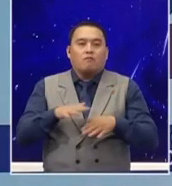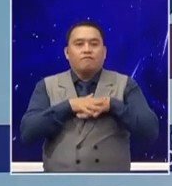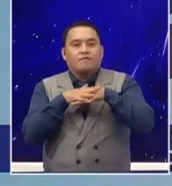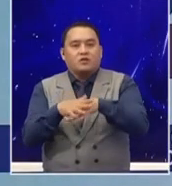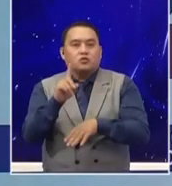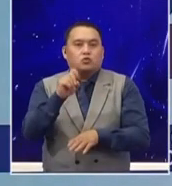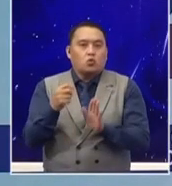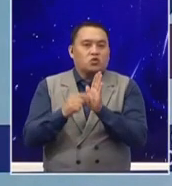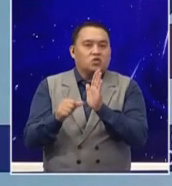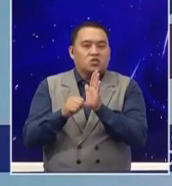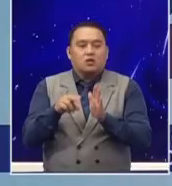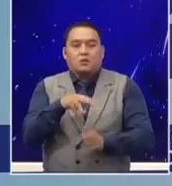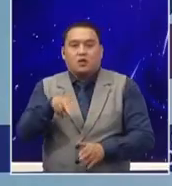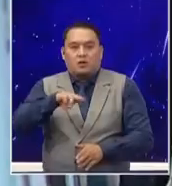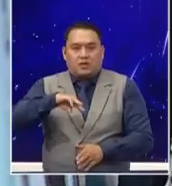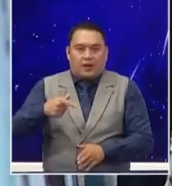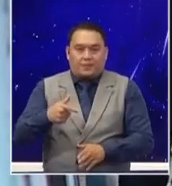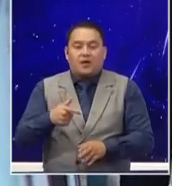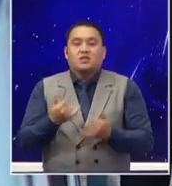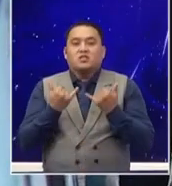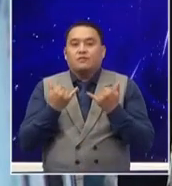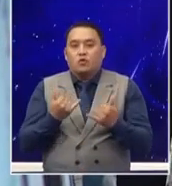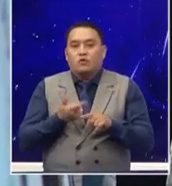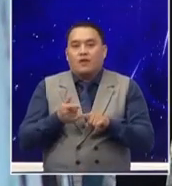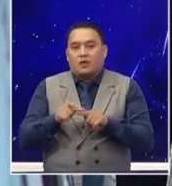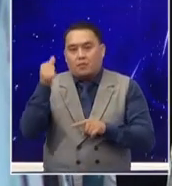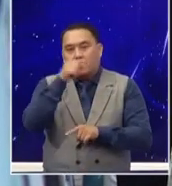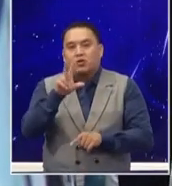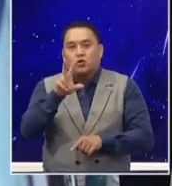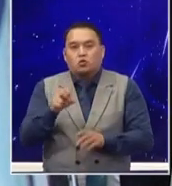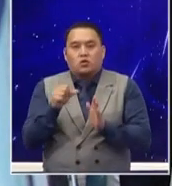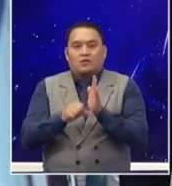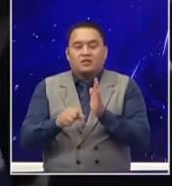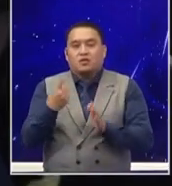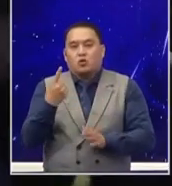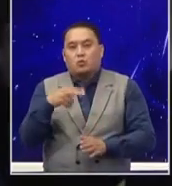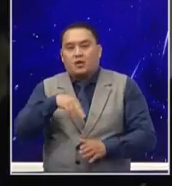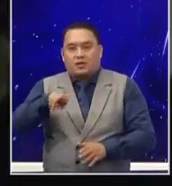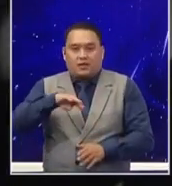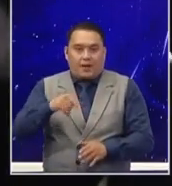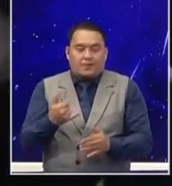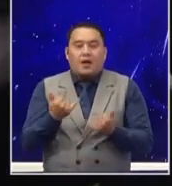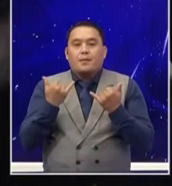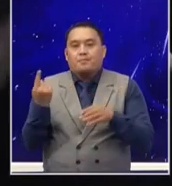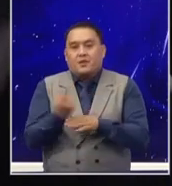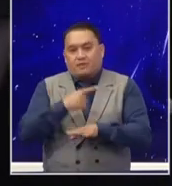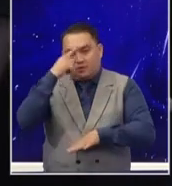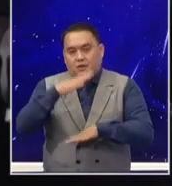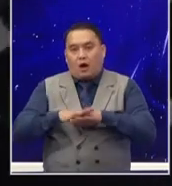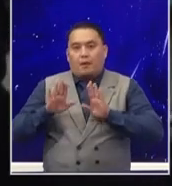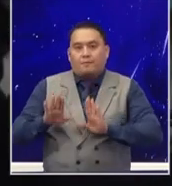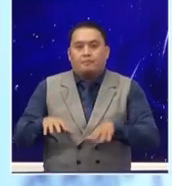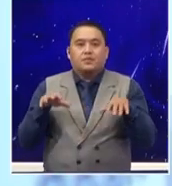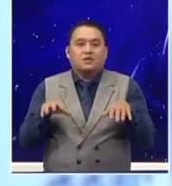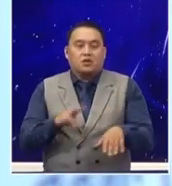более 163 миллиардов тенге, то в нынешнем году порядка 321 миллиарда. Как рассказали первому заместителю